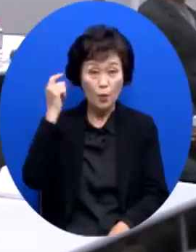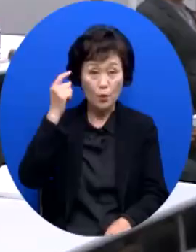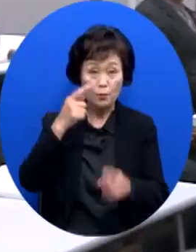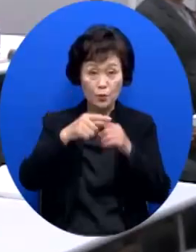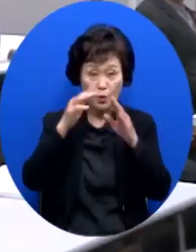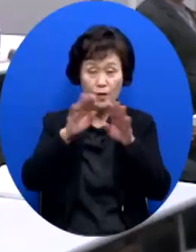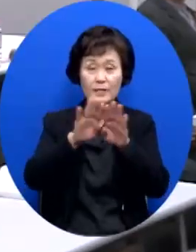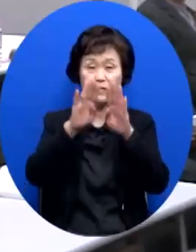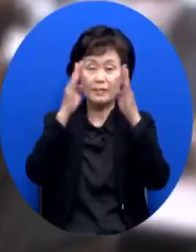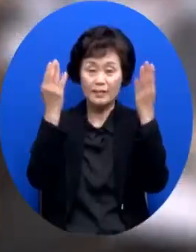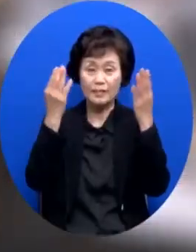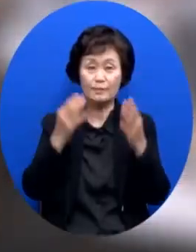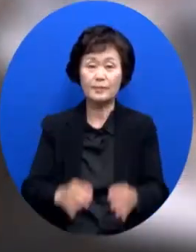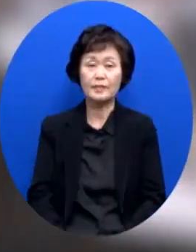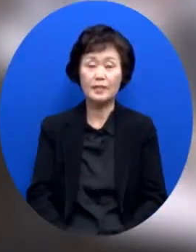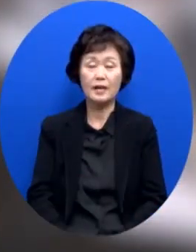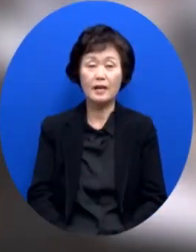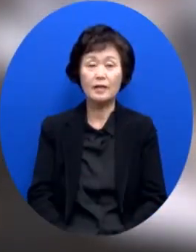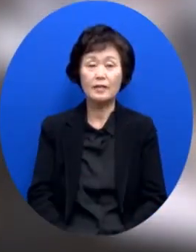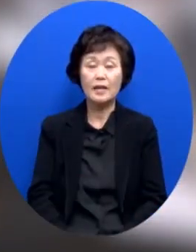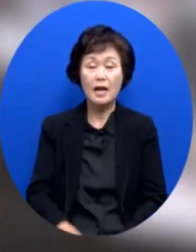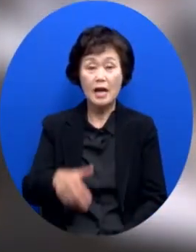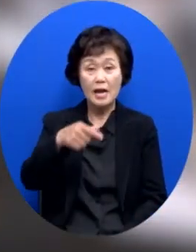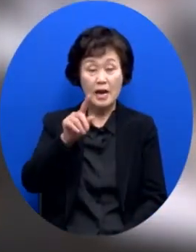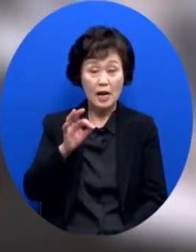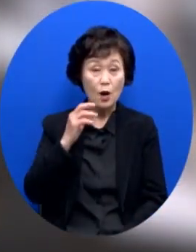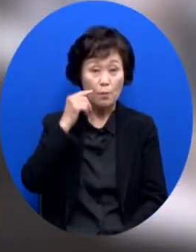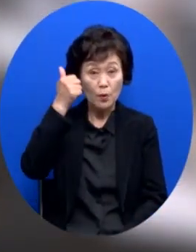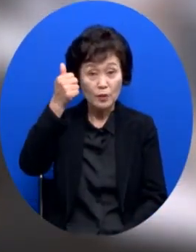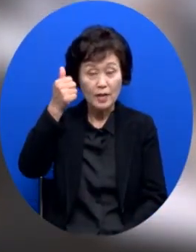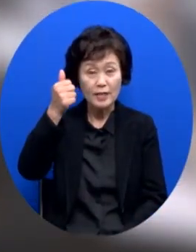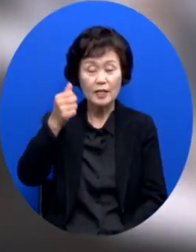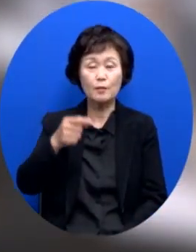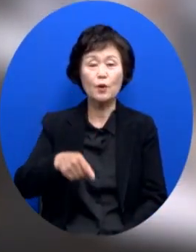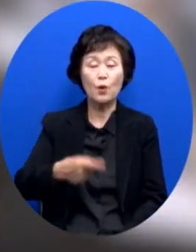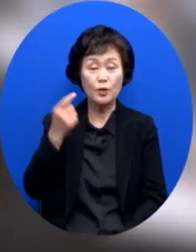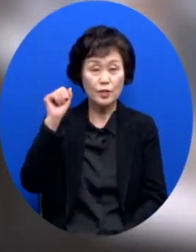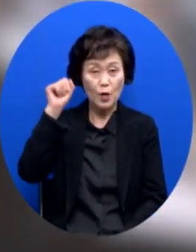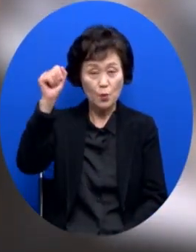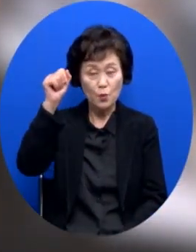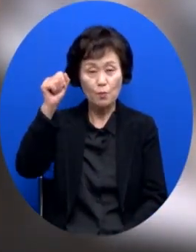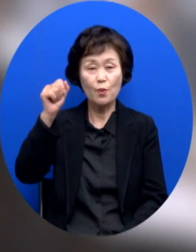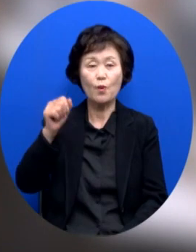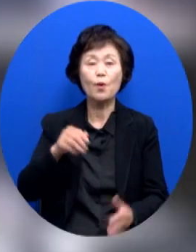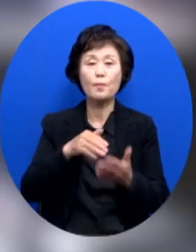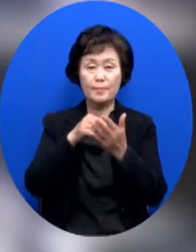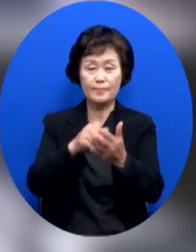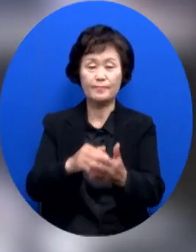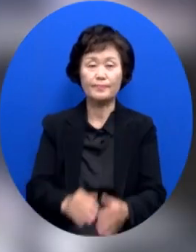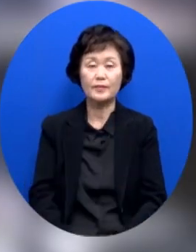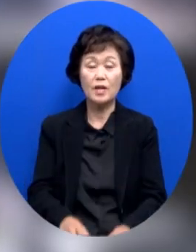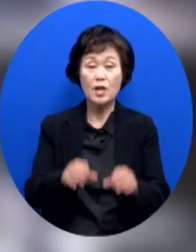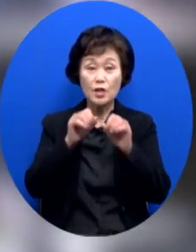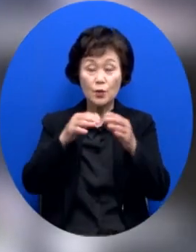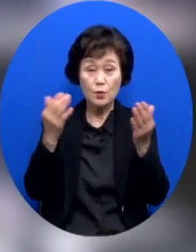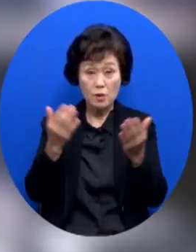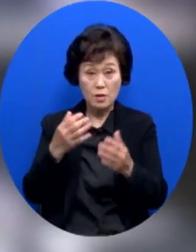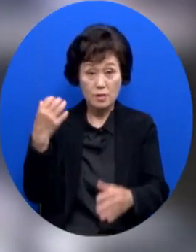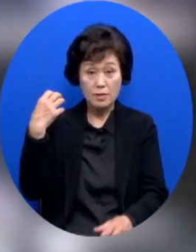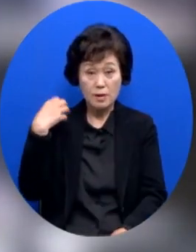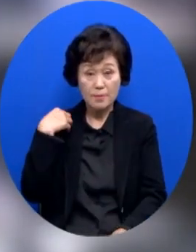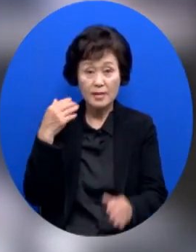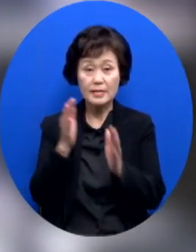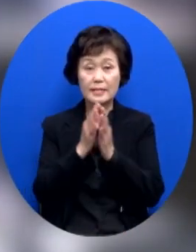전임 총무였던 평택순복음교회 강원식 목사가 단독 후보로 올랐습니다. 선교사역을 맡는